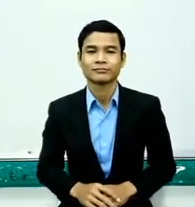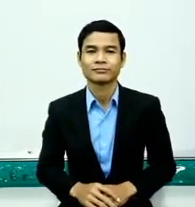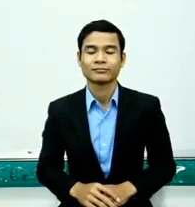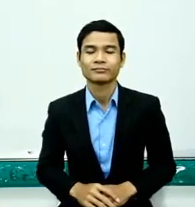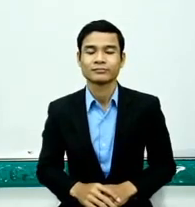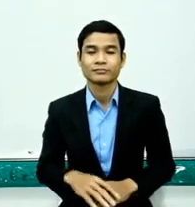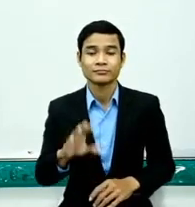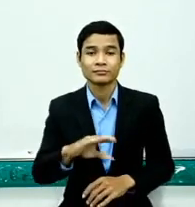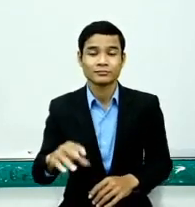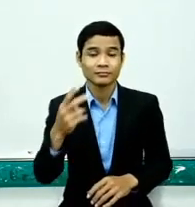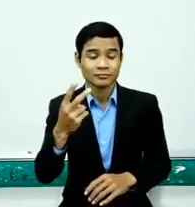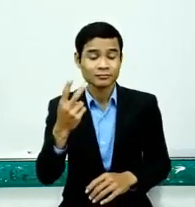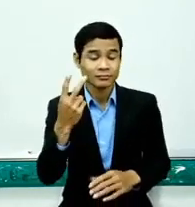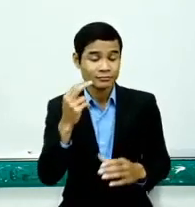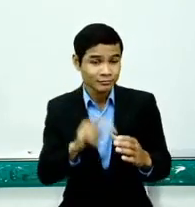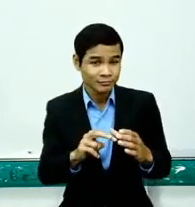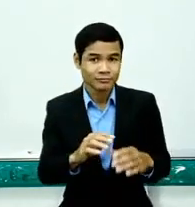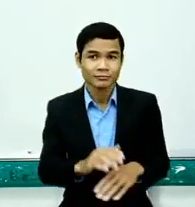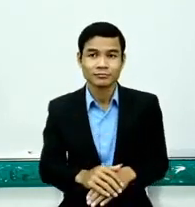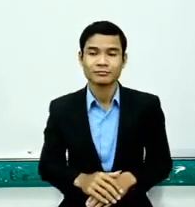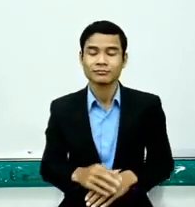Chà, lấy con chăm tiếng tốt.